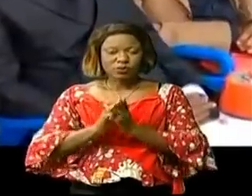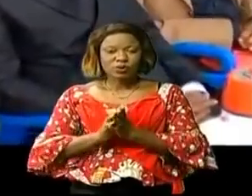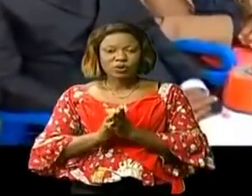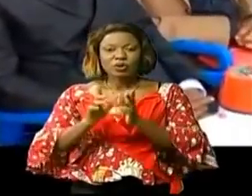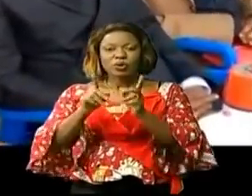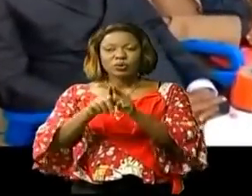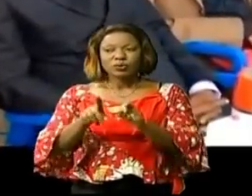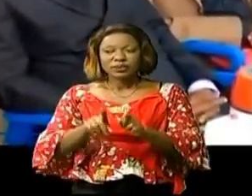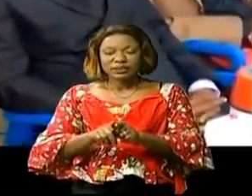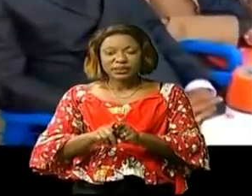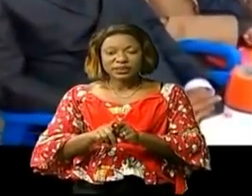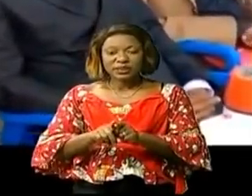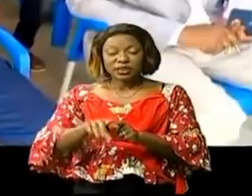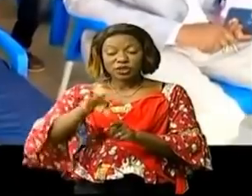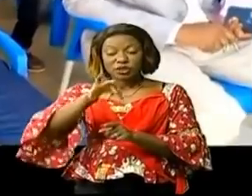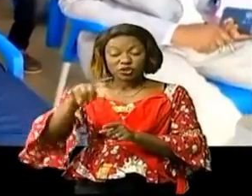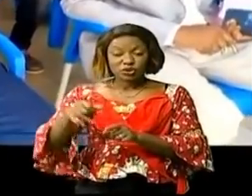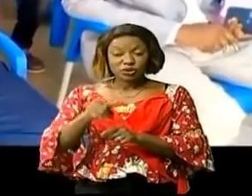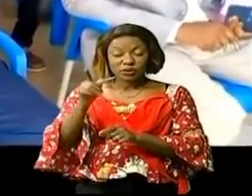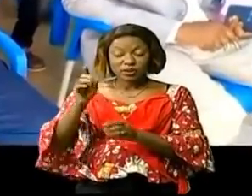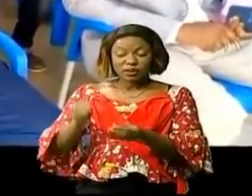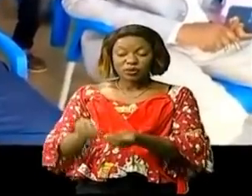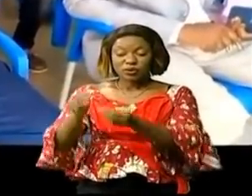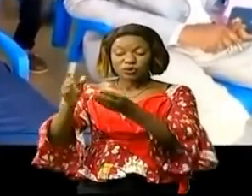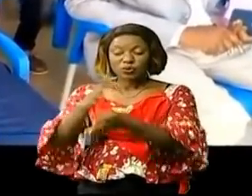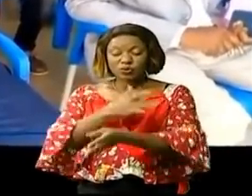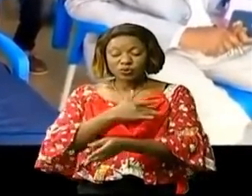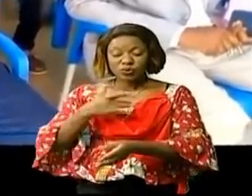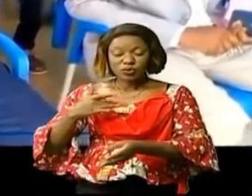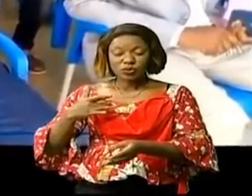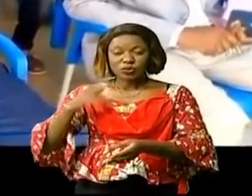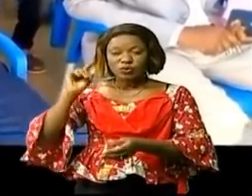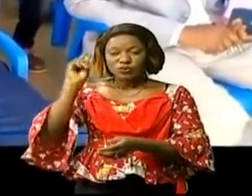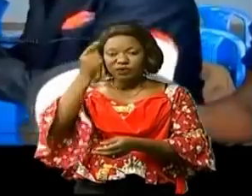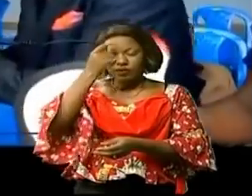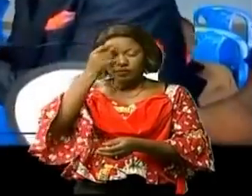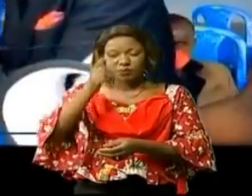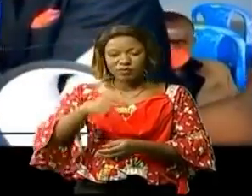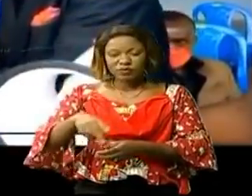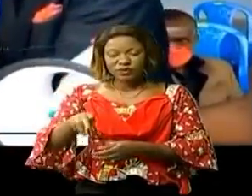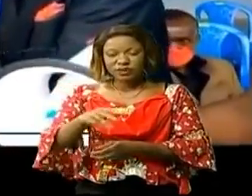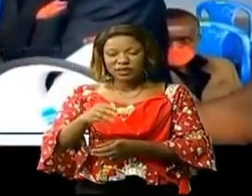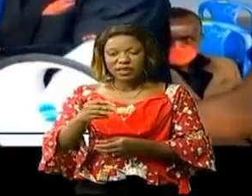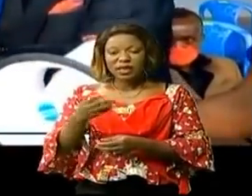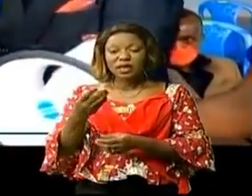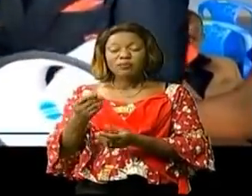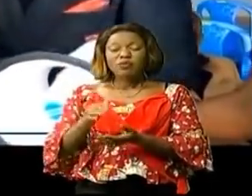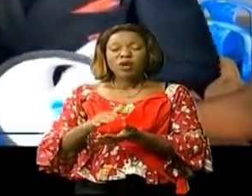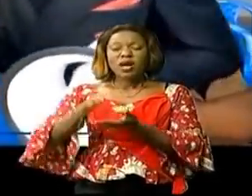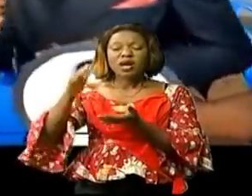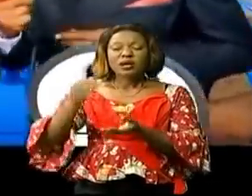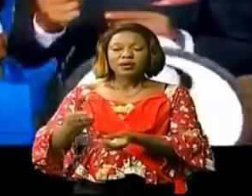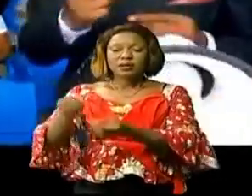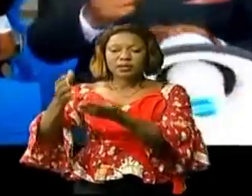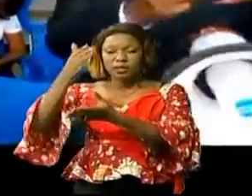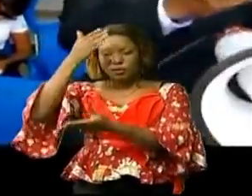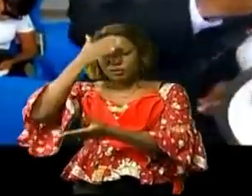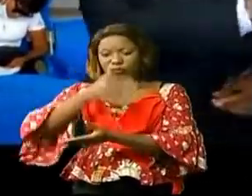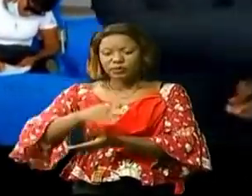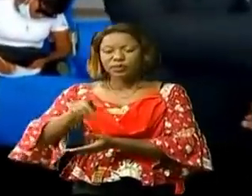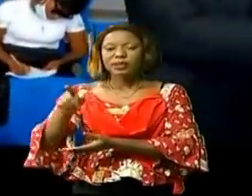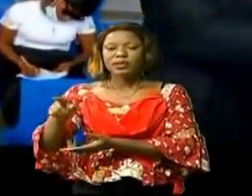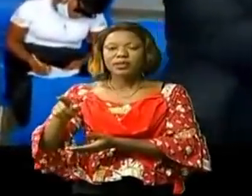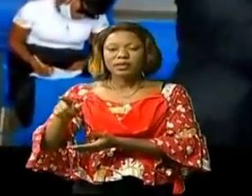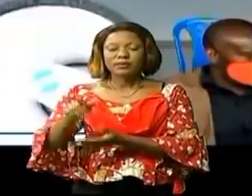Sakalebas, Jean Nongo a remis au nom du gouvernement provincial une somme importante au patron de la santé en province,